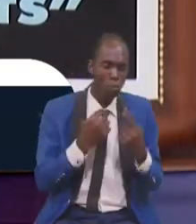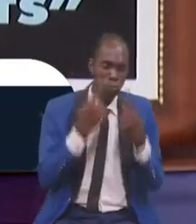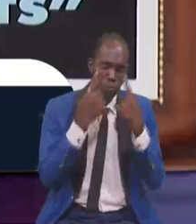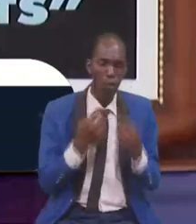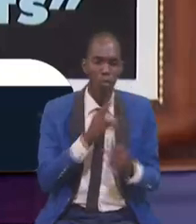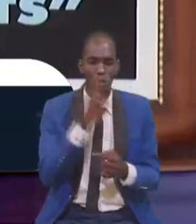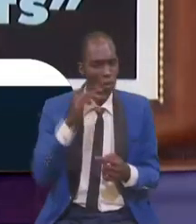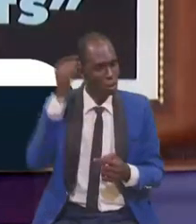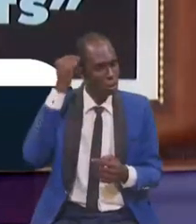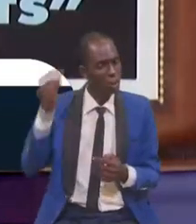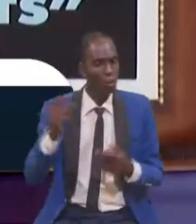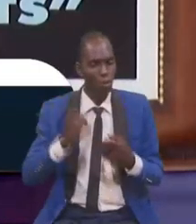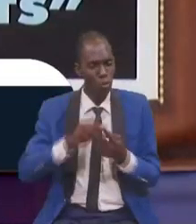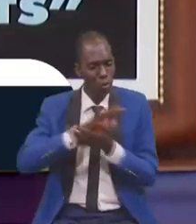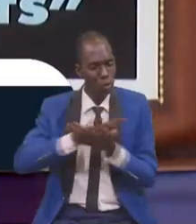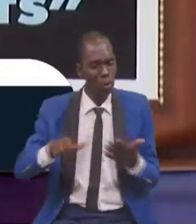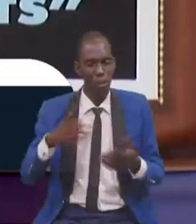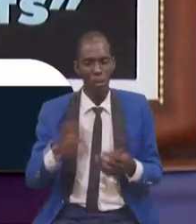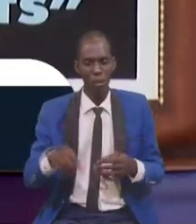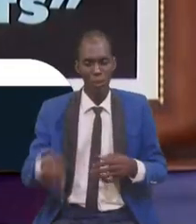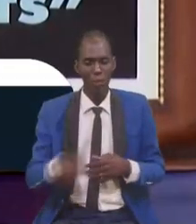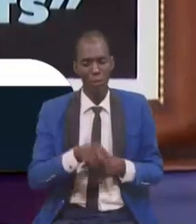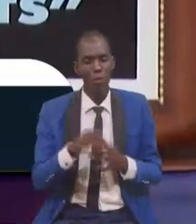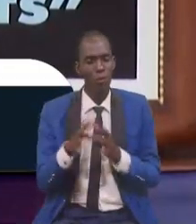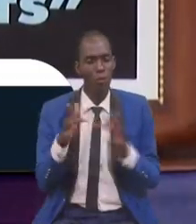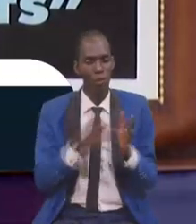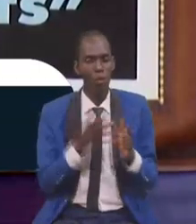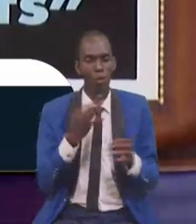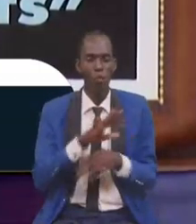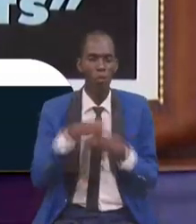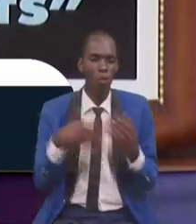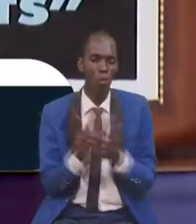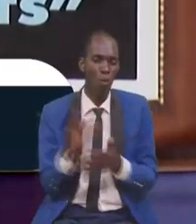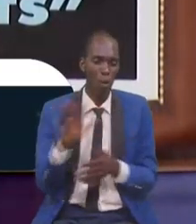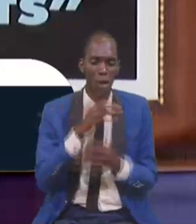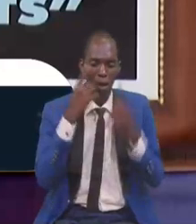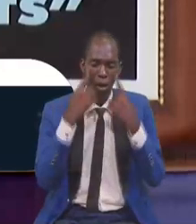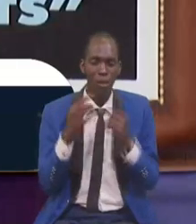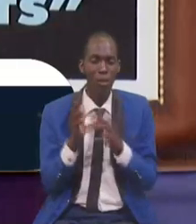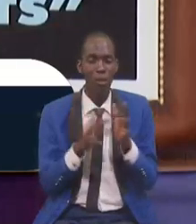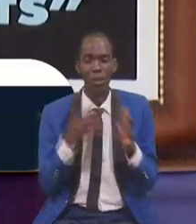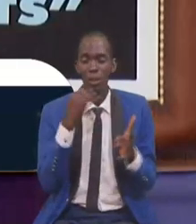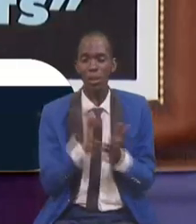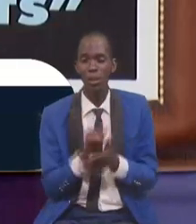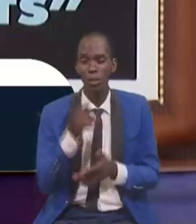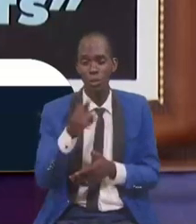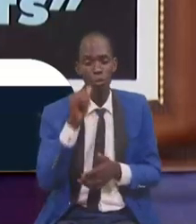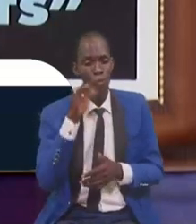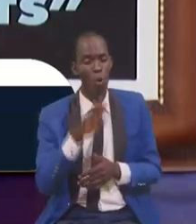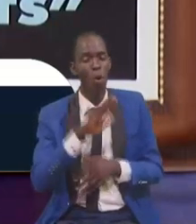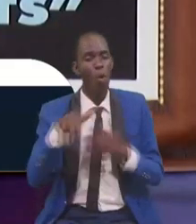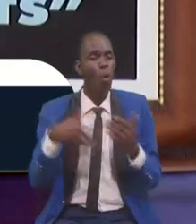et essuyait les pieds de Jésus par ses cheveux. Jésus a dit que tes péchés qui sont nombreux te